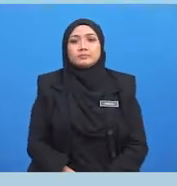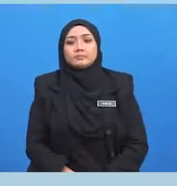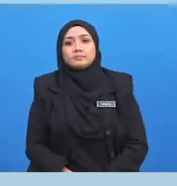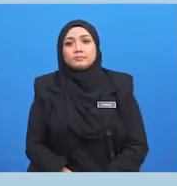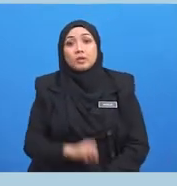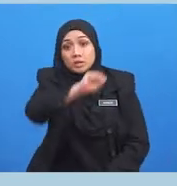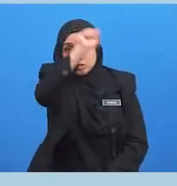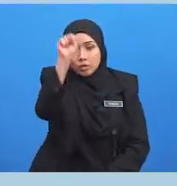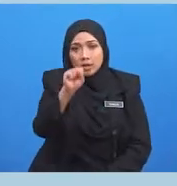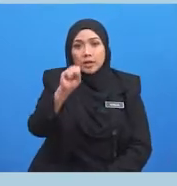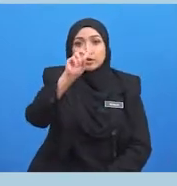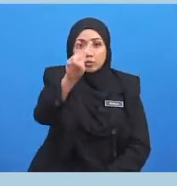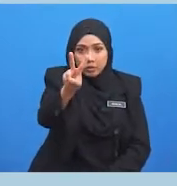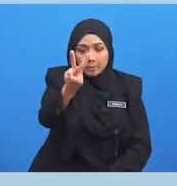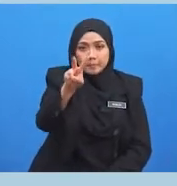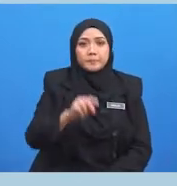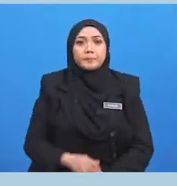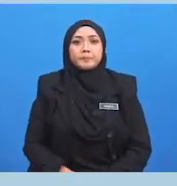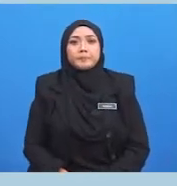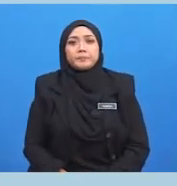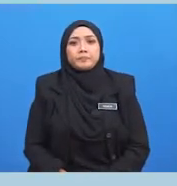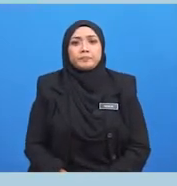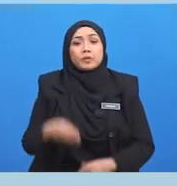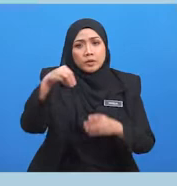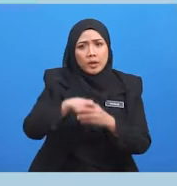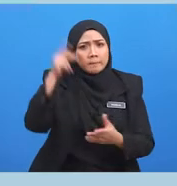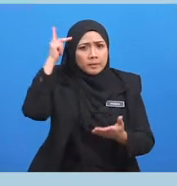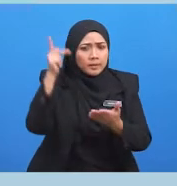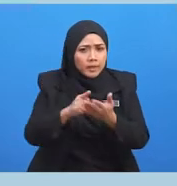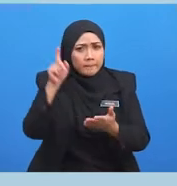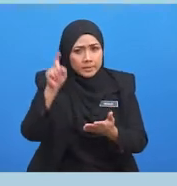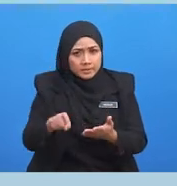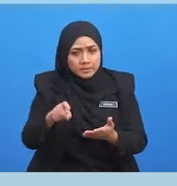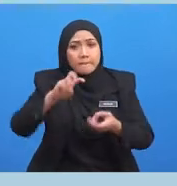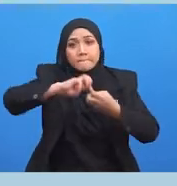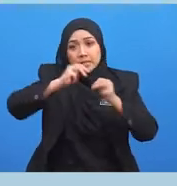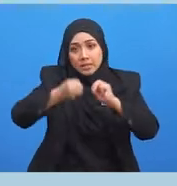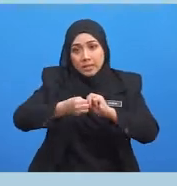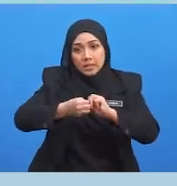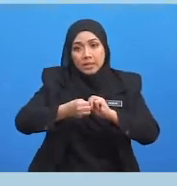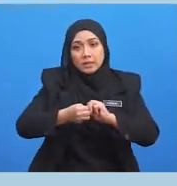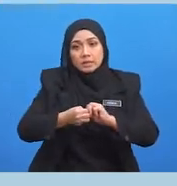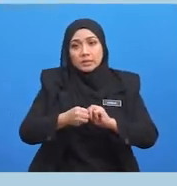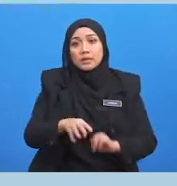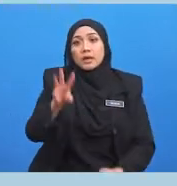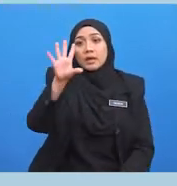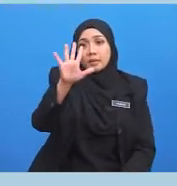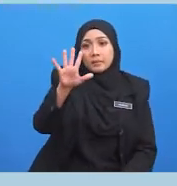kita lihat soalan yang kedua. Dalam mengenal pasti masalah, konsep